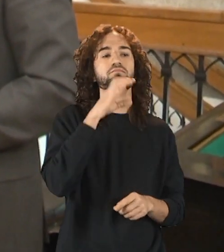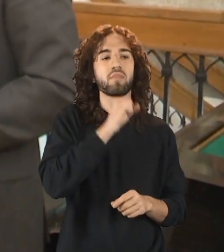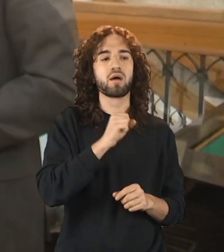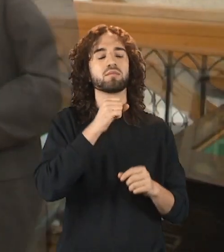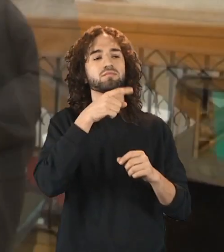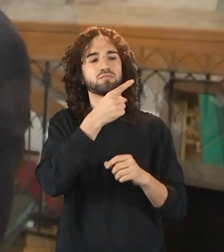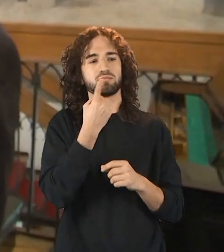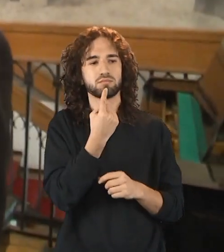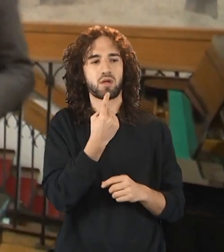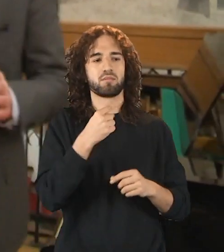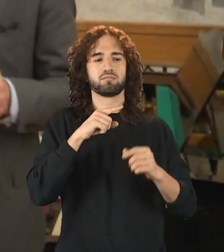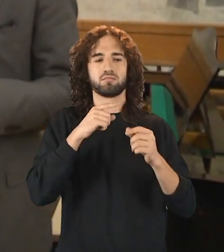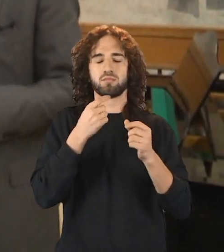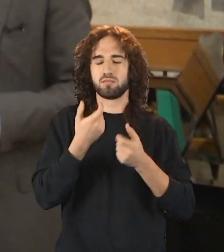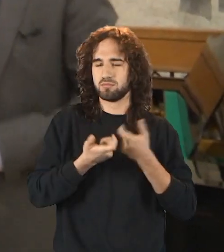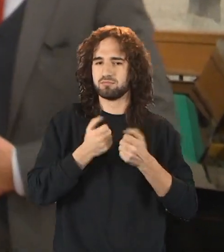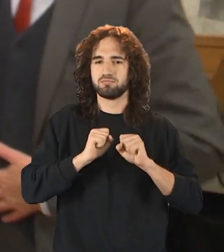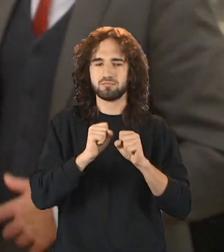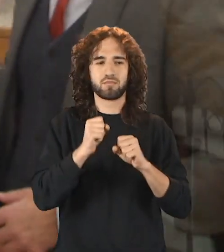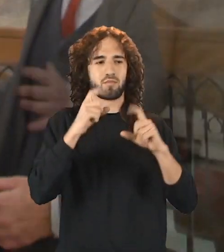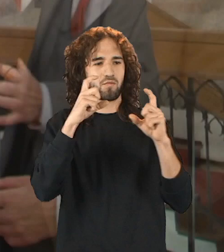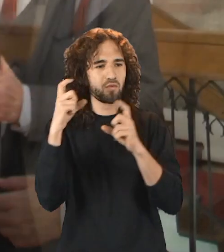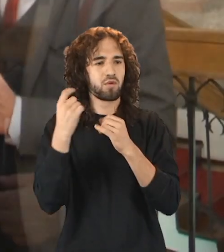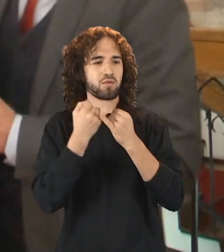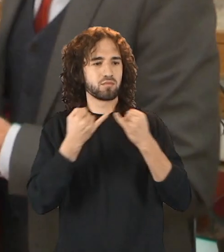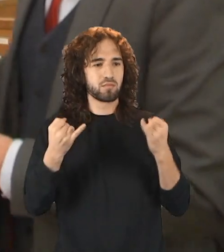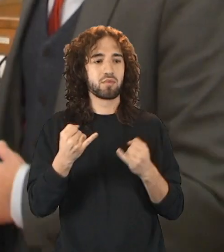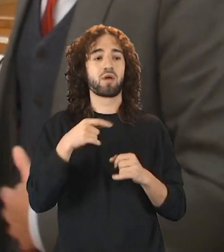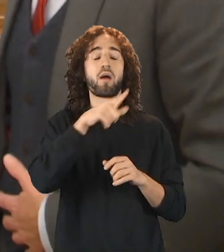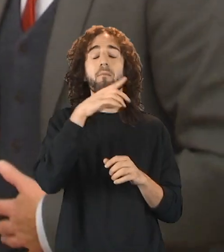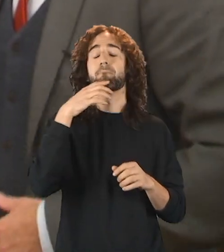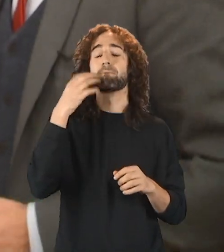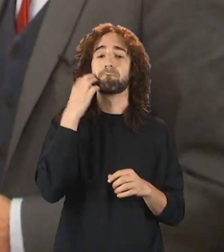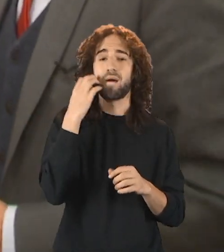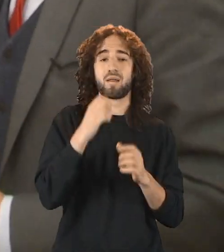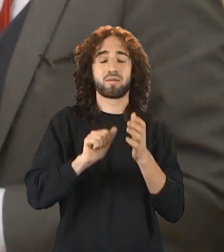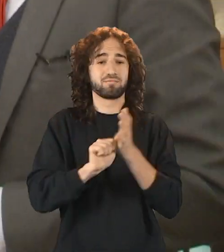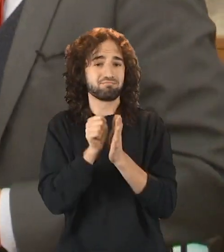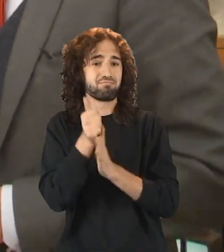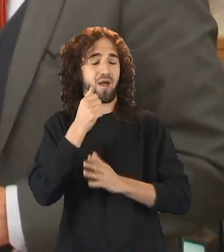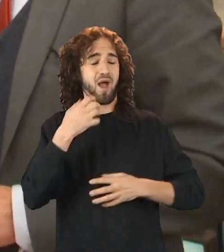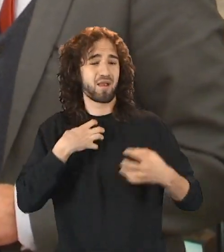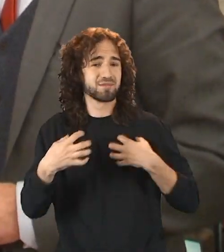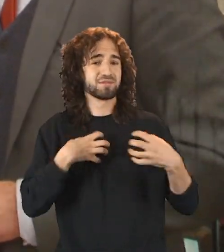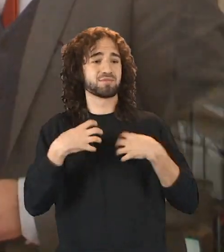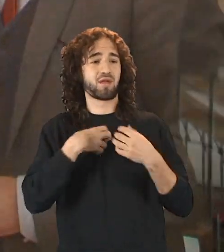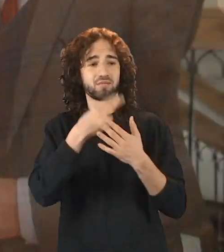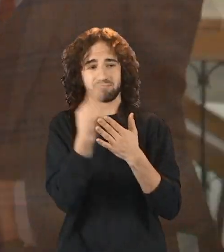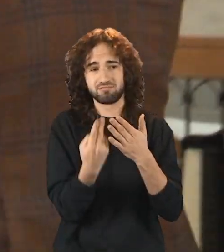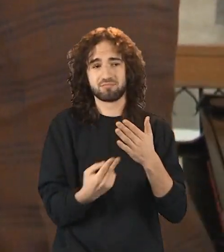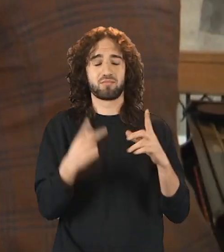i kompozytor, Jürgen Gadaczik, artysta filmowy i rzeźbiarz oraz Marek Furmanowicz, artysta, malarz, rzeźbiarz i